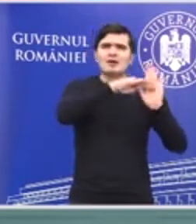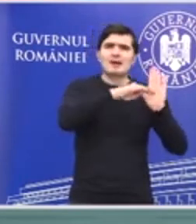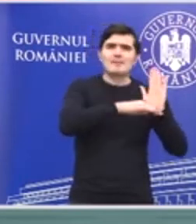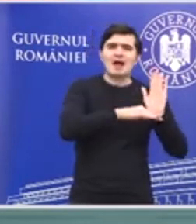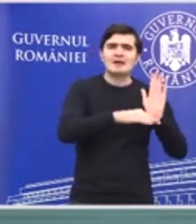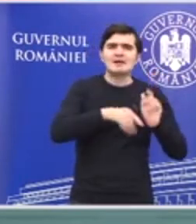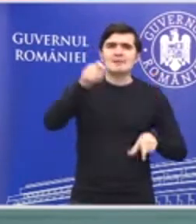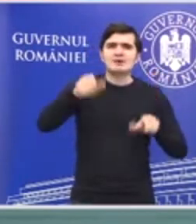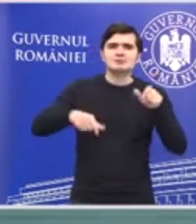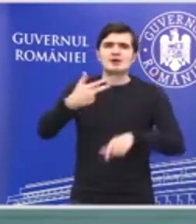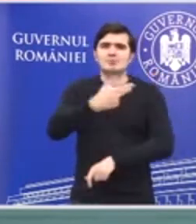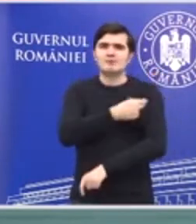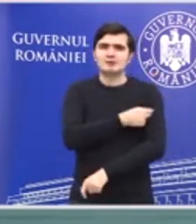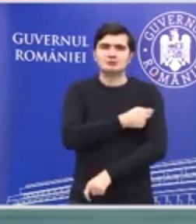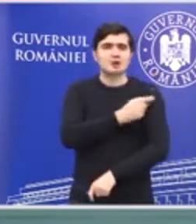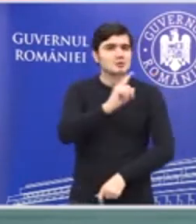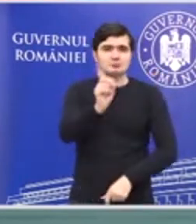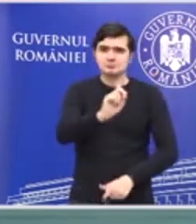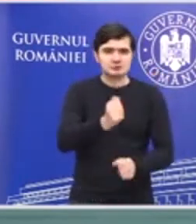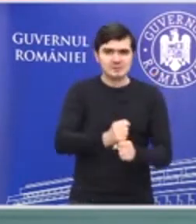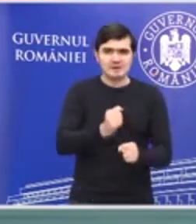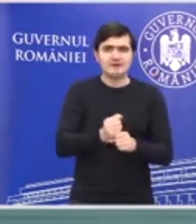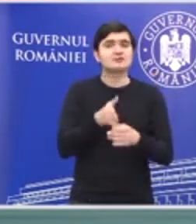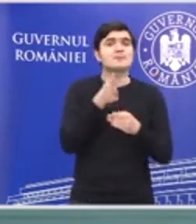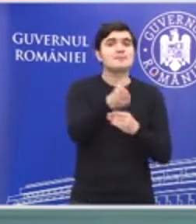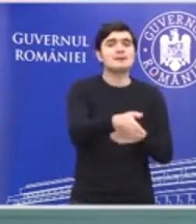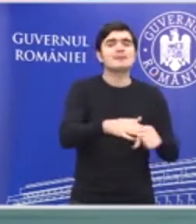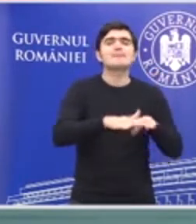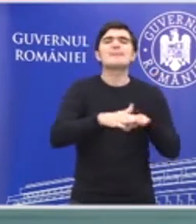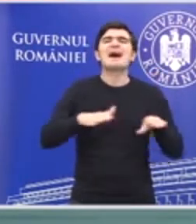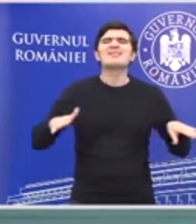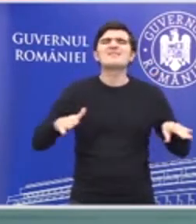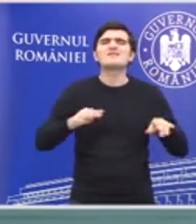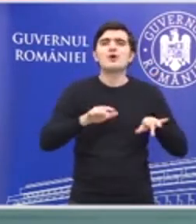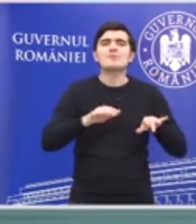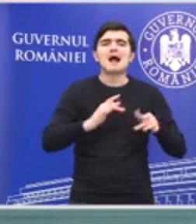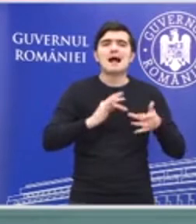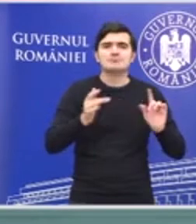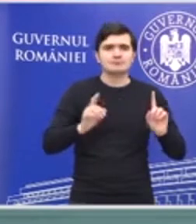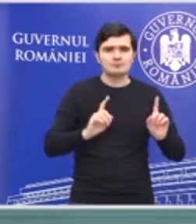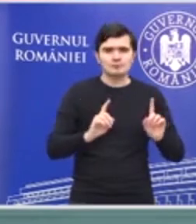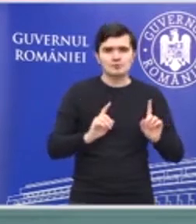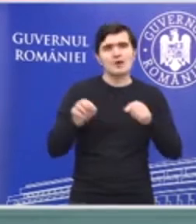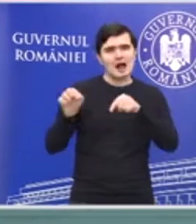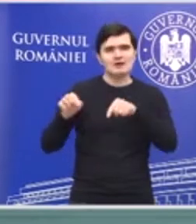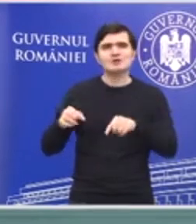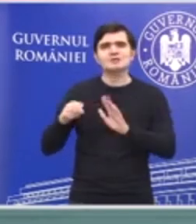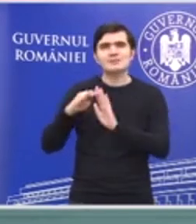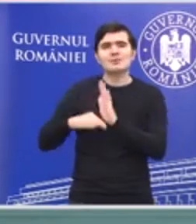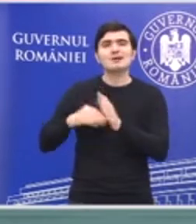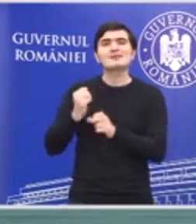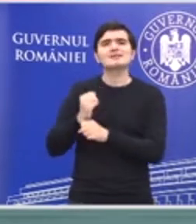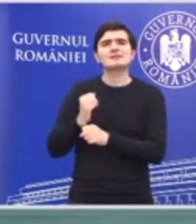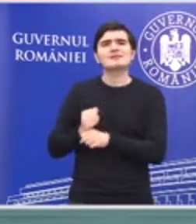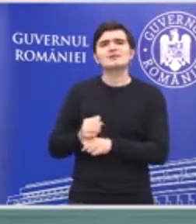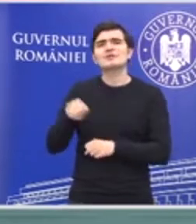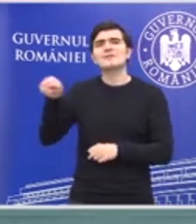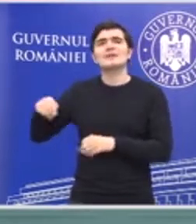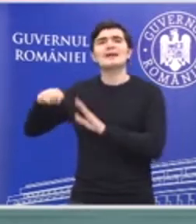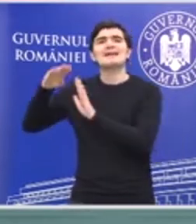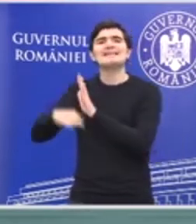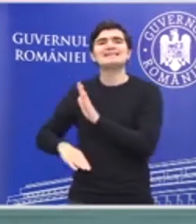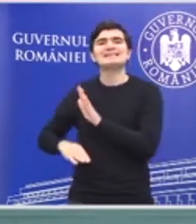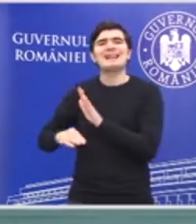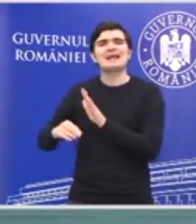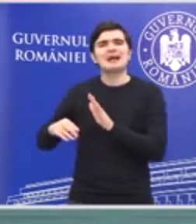la vaccinare nu se vor face prin platforma de programare. Practic, se realizează pe listele deschise la